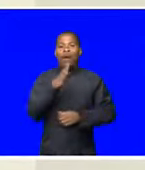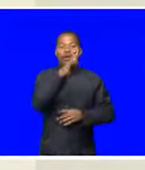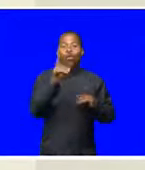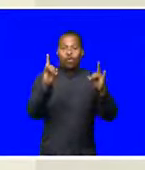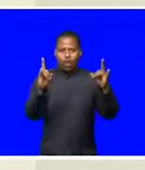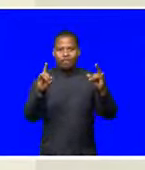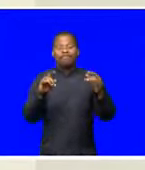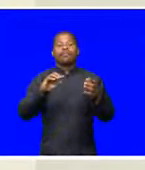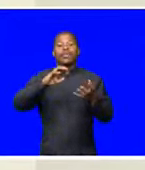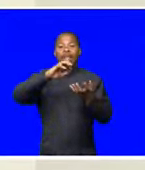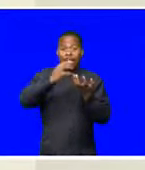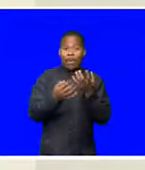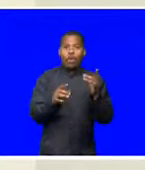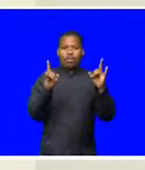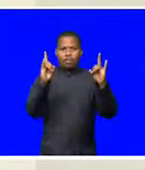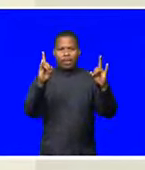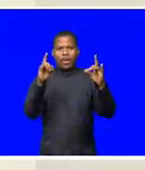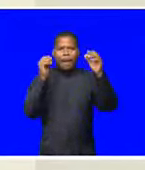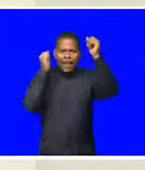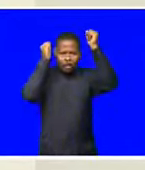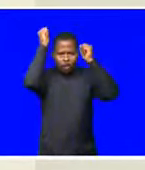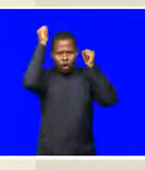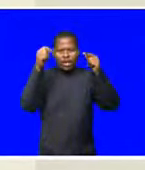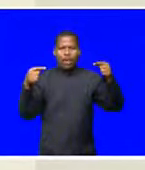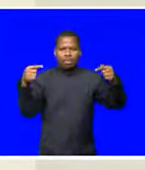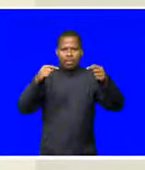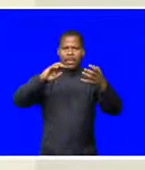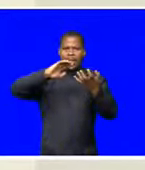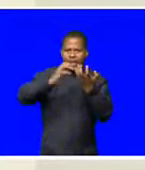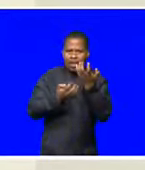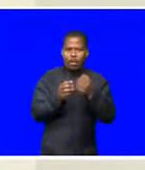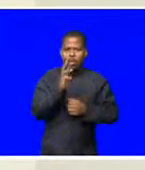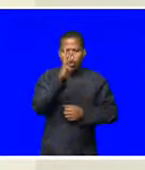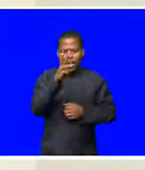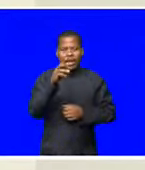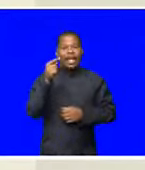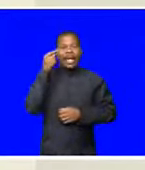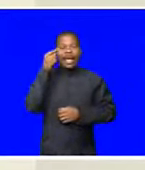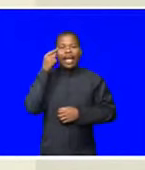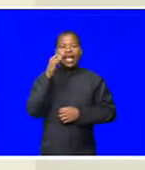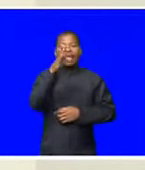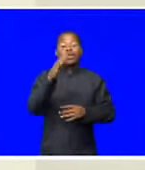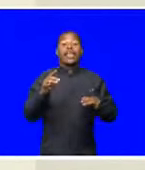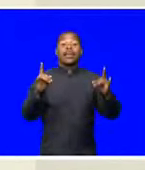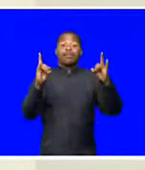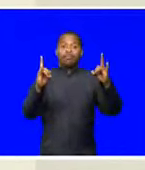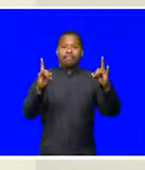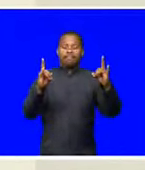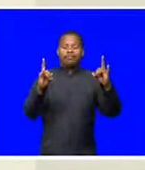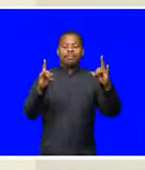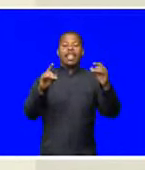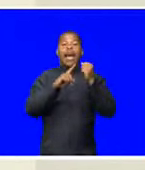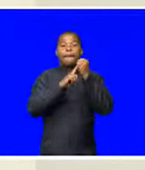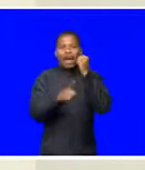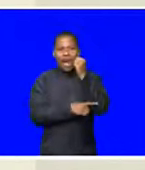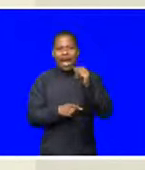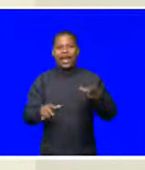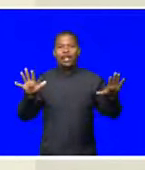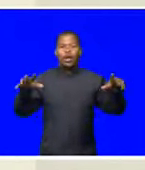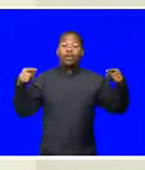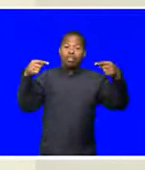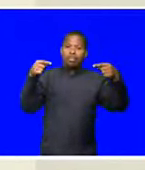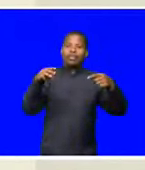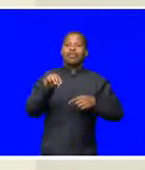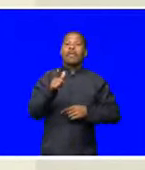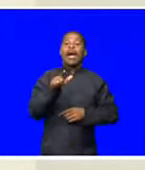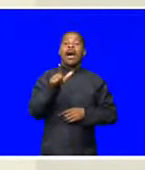Enkundleni yaseThabankulu iYoung Buffaloes itawutholana itulu neThabankulu Kellys bese kuthi esipike enkundleni yaseKhilani imbabane Swallows idlala neMalanti